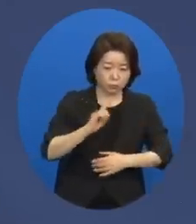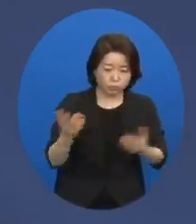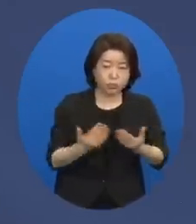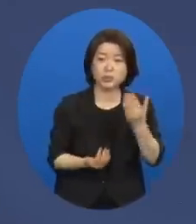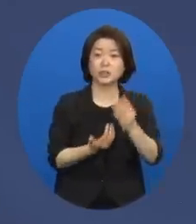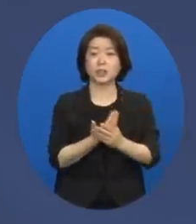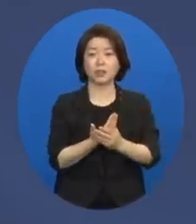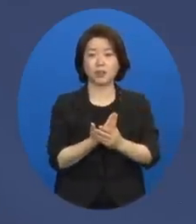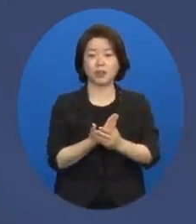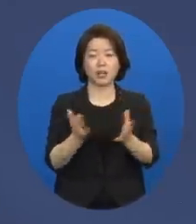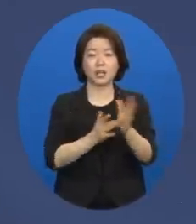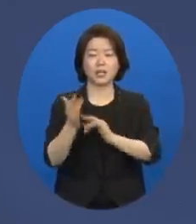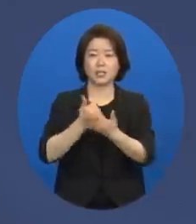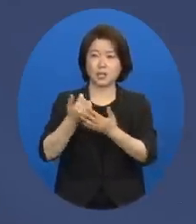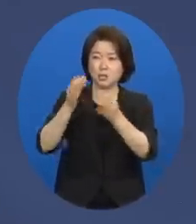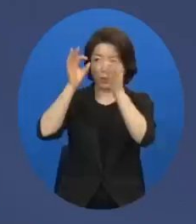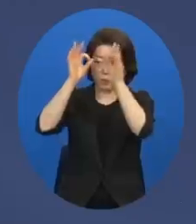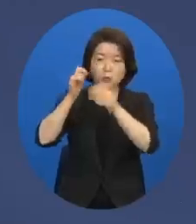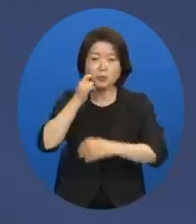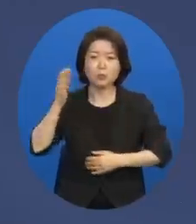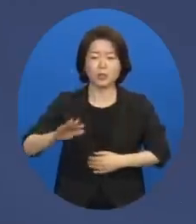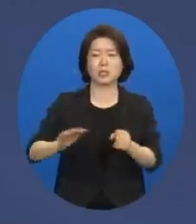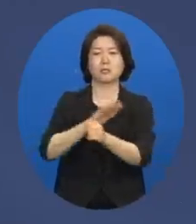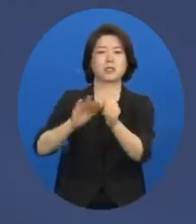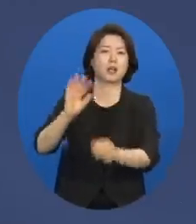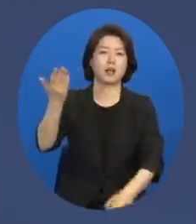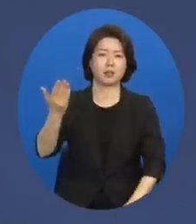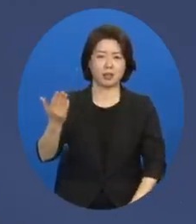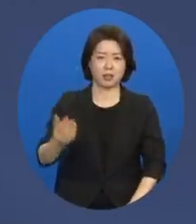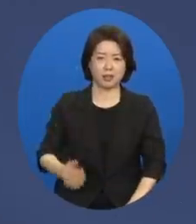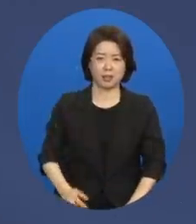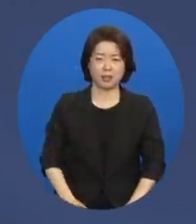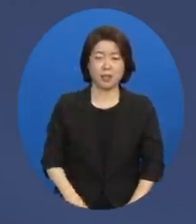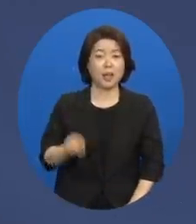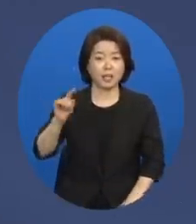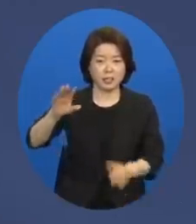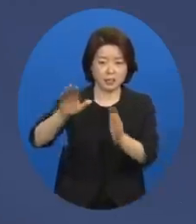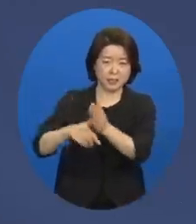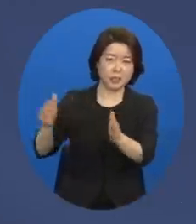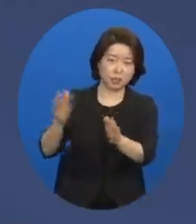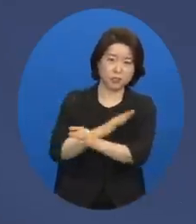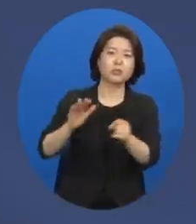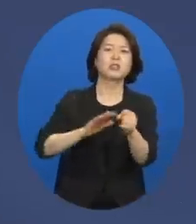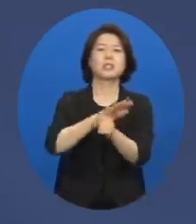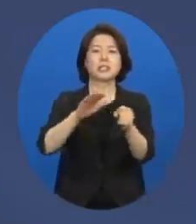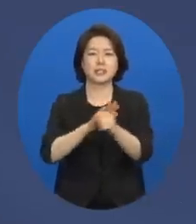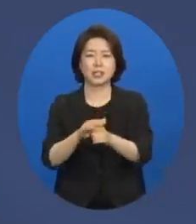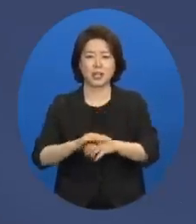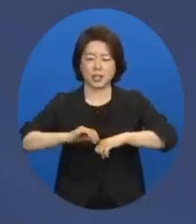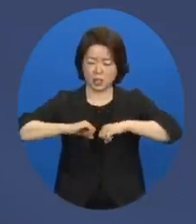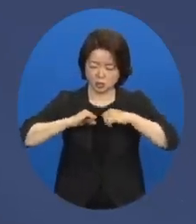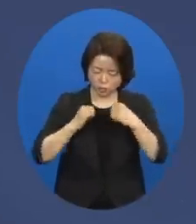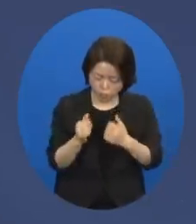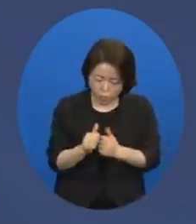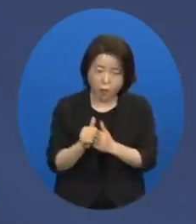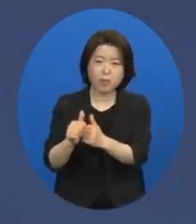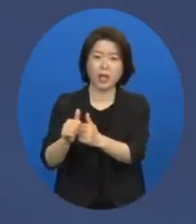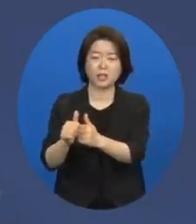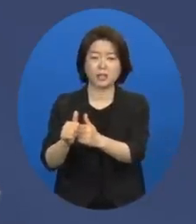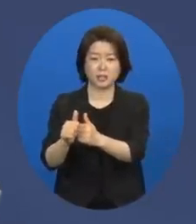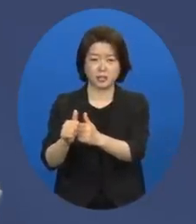거 아니? 예수님을 보지 못하였으나 사랑하는 것입니다. 그때부터 사랑하여 순종하고 따르는 우리의